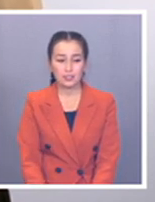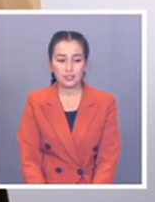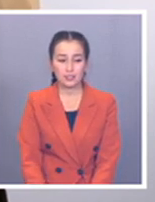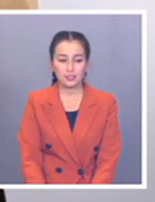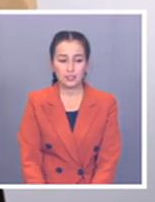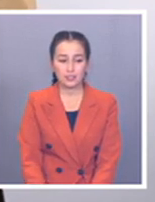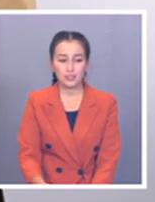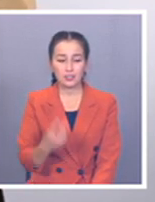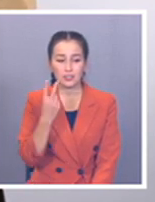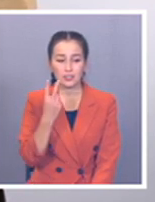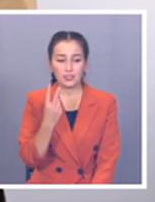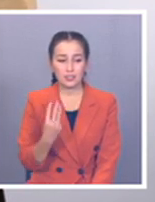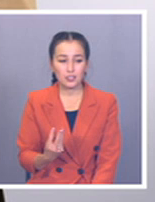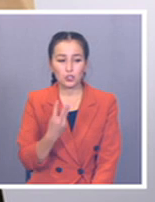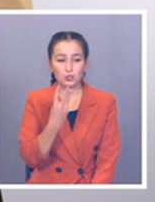2-де 3.